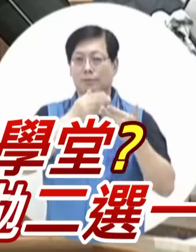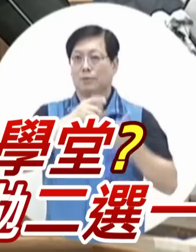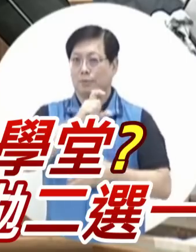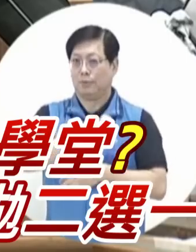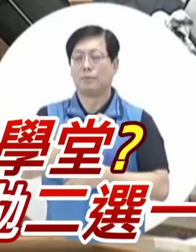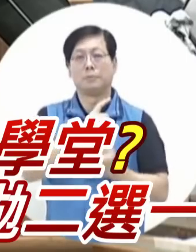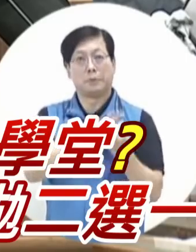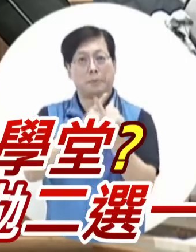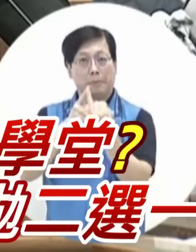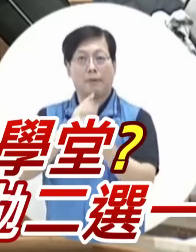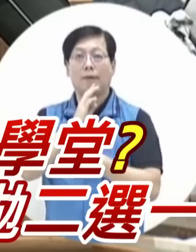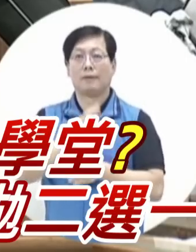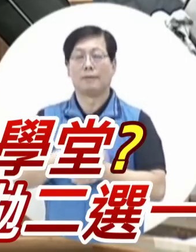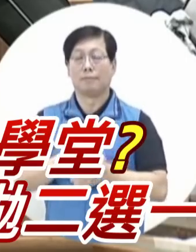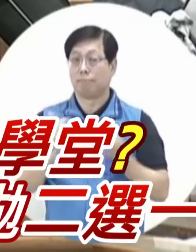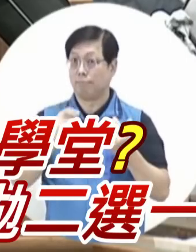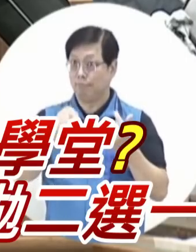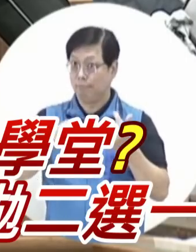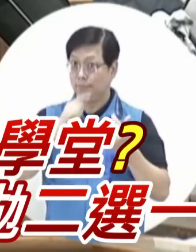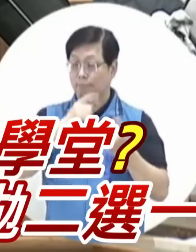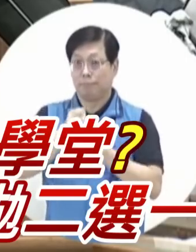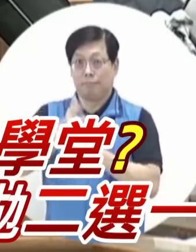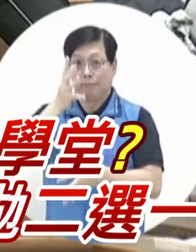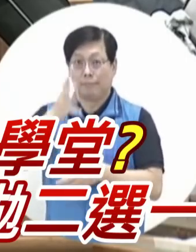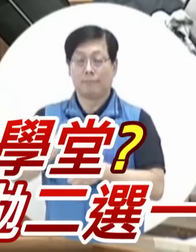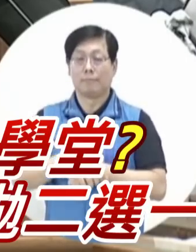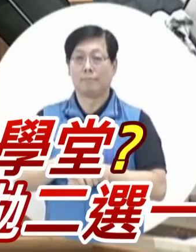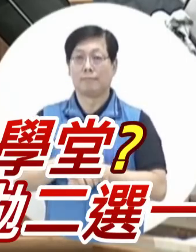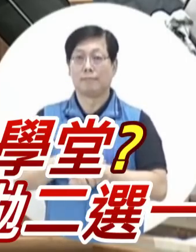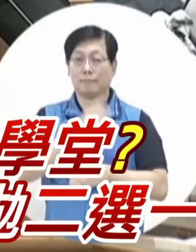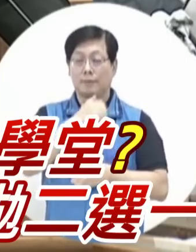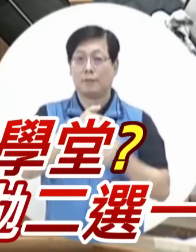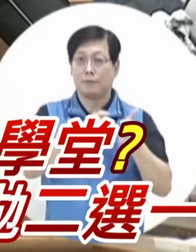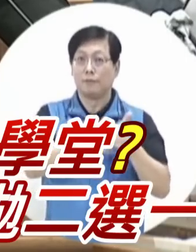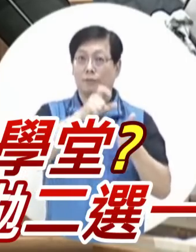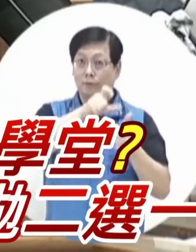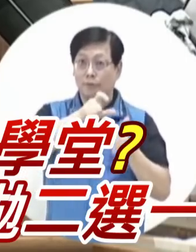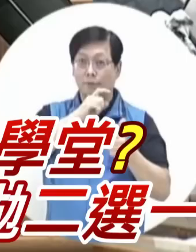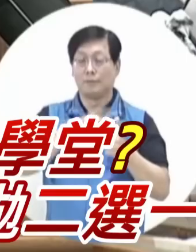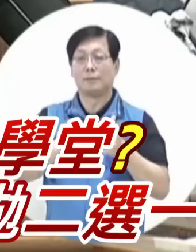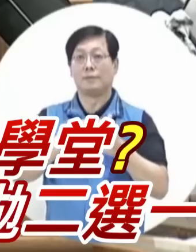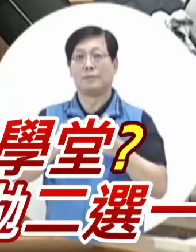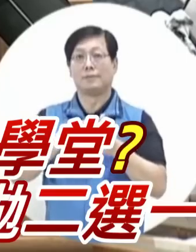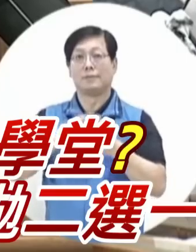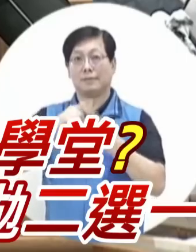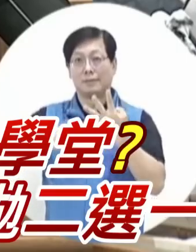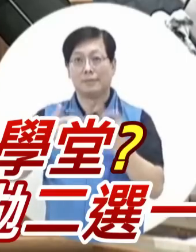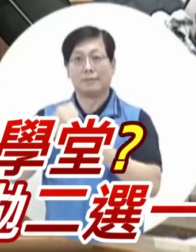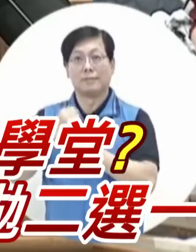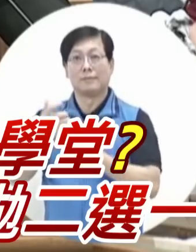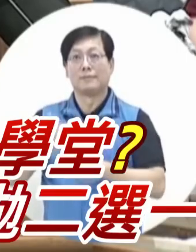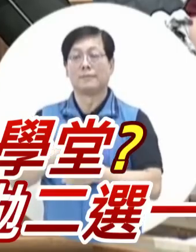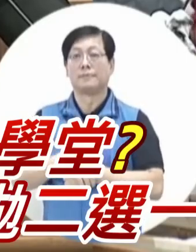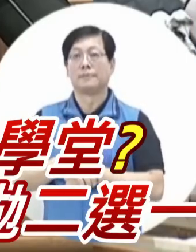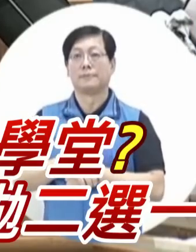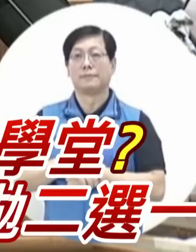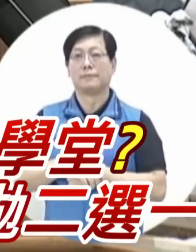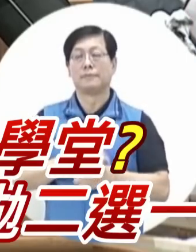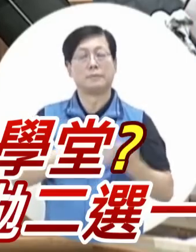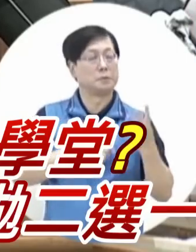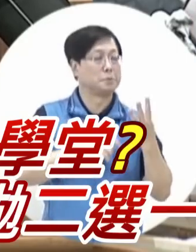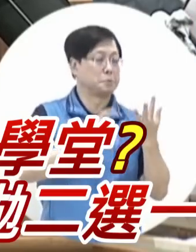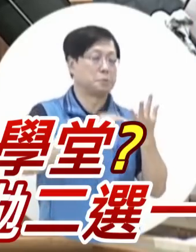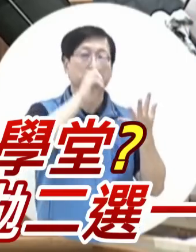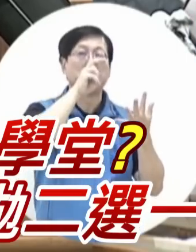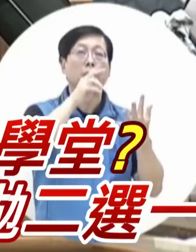没有错，对不对？哈，像这样的句型呢，形容副词、动词跟受词这样的句型。 你那个代志那个“己”啊，写错了啦。 哦，没有，我故意的，